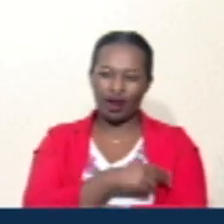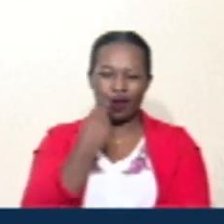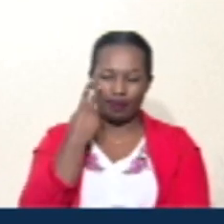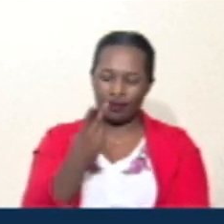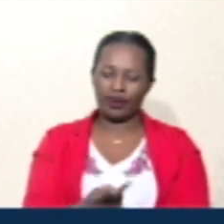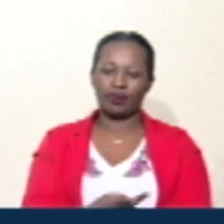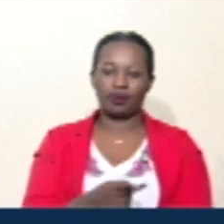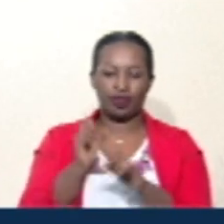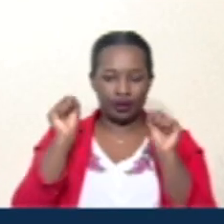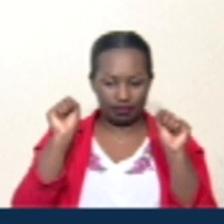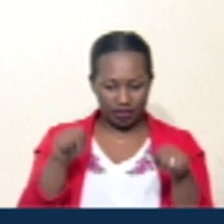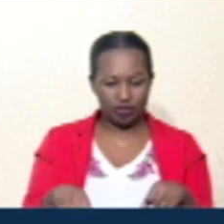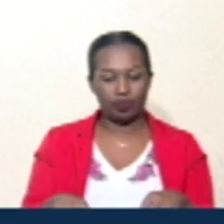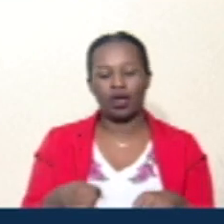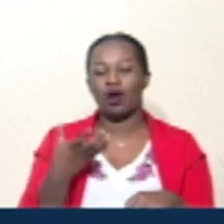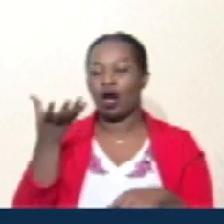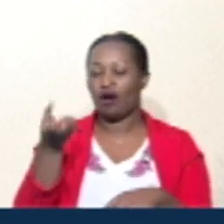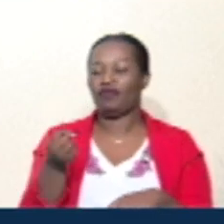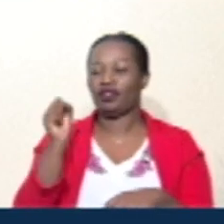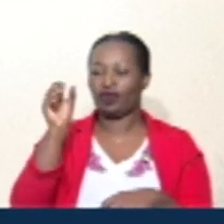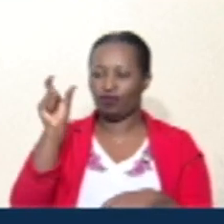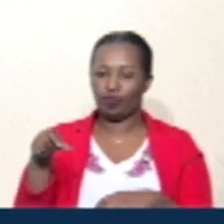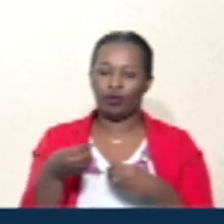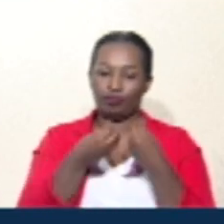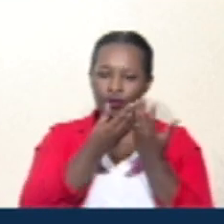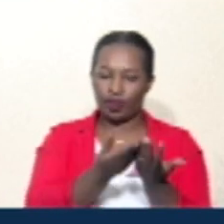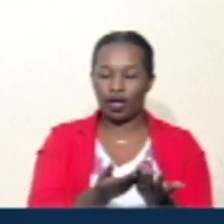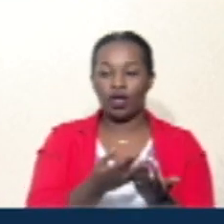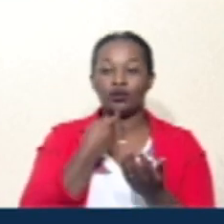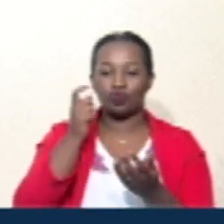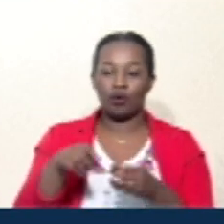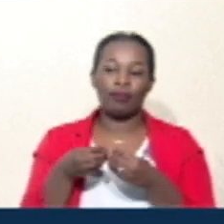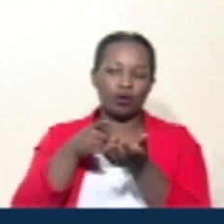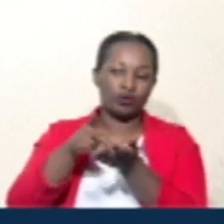eligible afite n'umuha impyiko n'ubundi twagatanze ayo mafaranga hanze kandi menshi